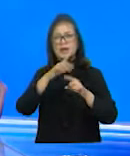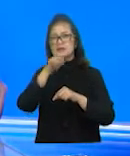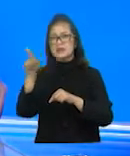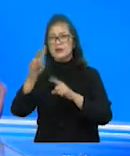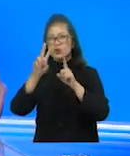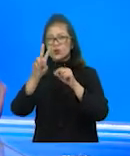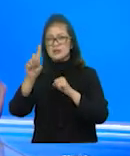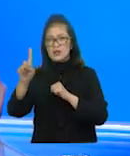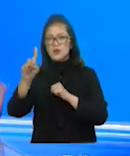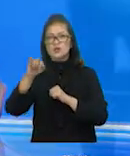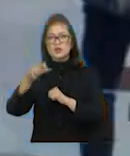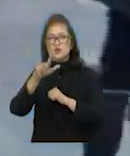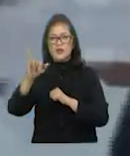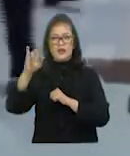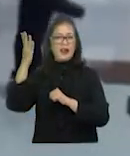Juli lalu.